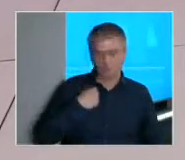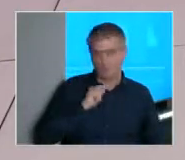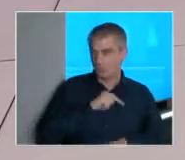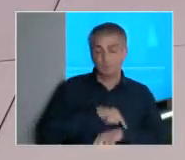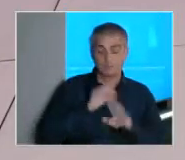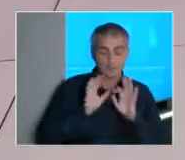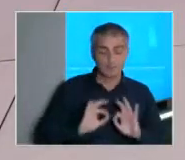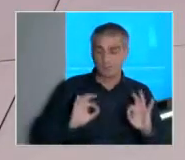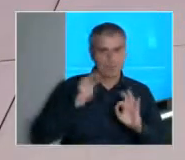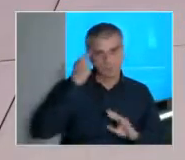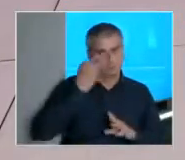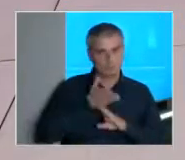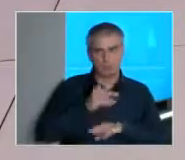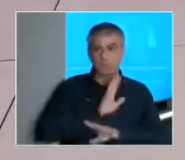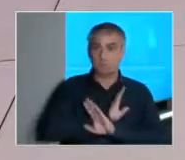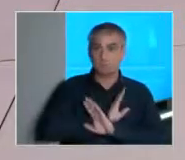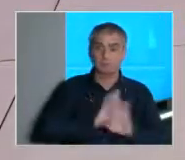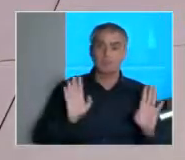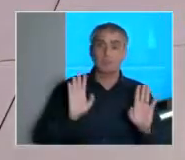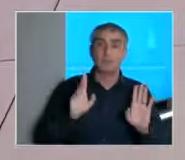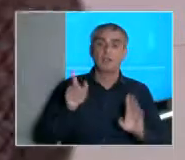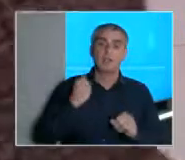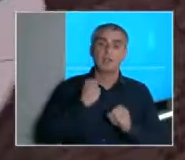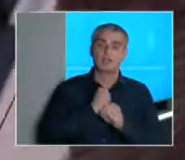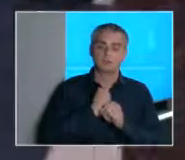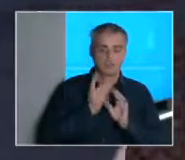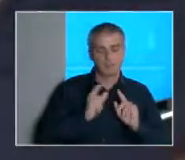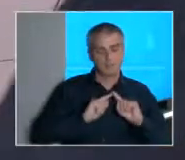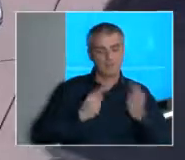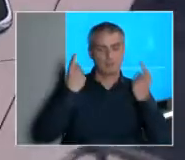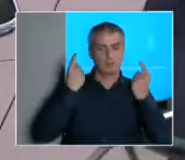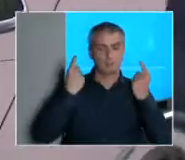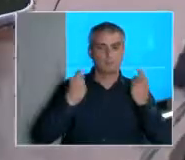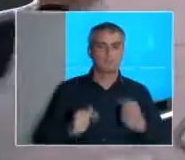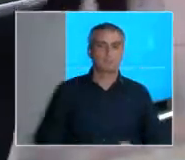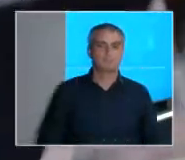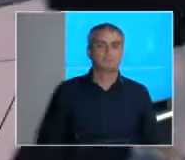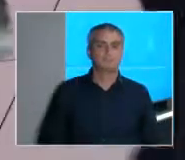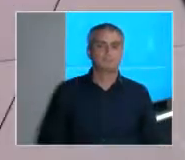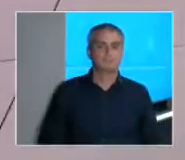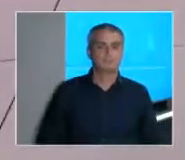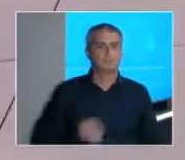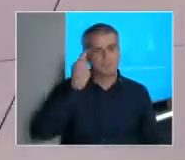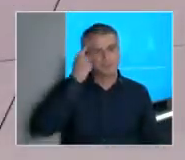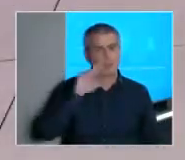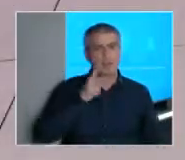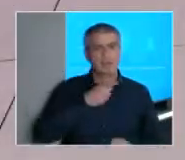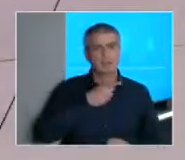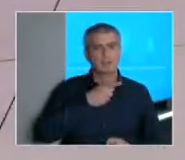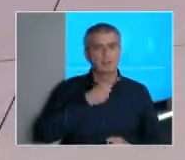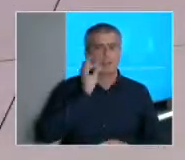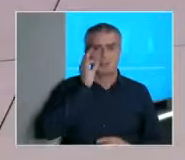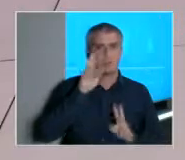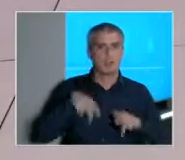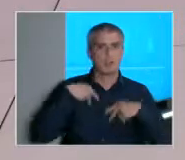הזמן בכלל לחשוב בכיוון הזה, אלא ללכת בדרכים אחרות. אוקיי, ומה דעתך על חזרתו של